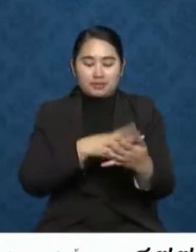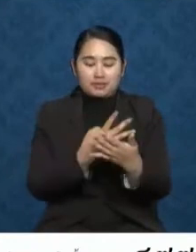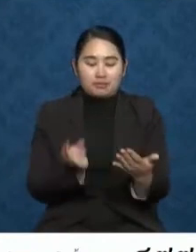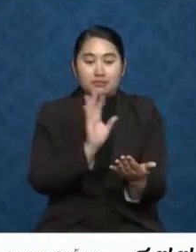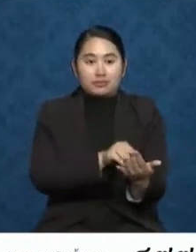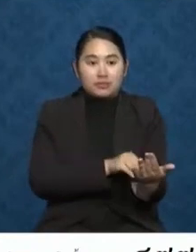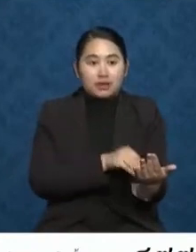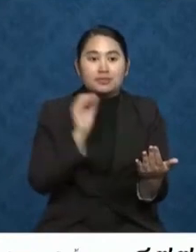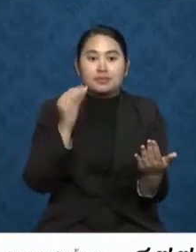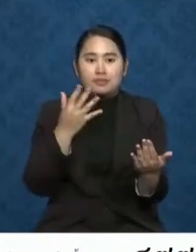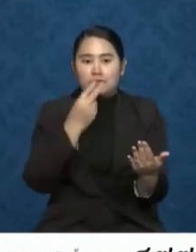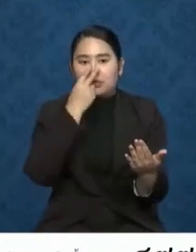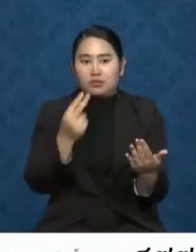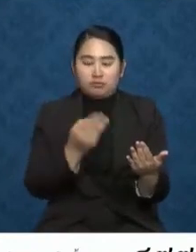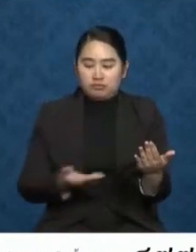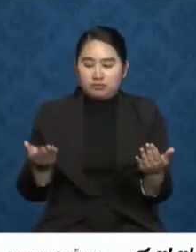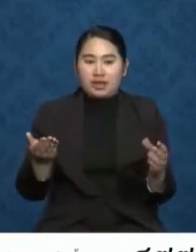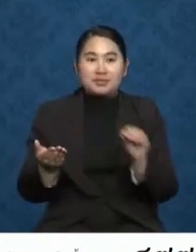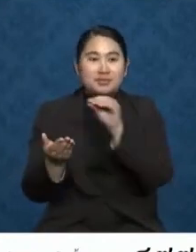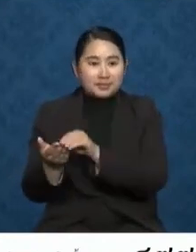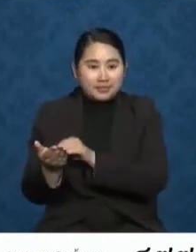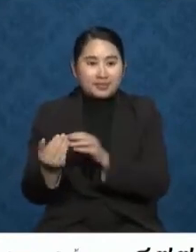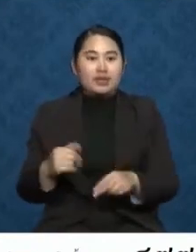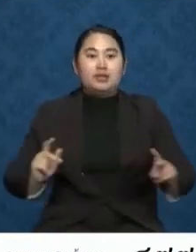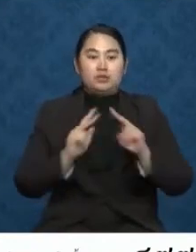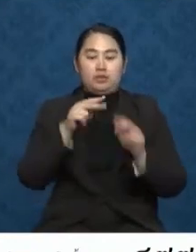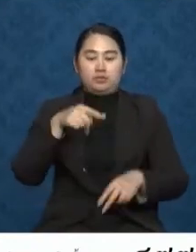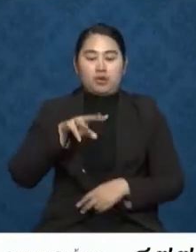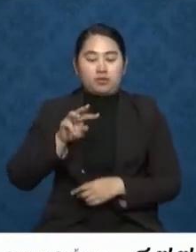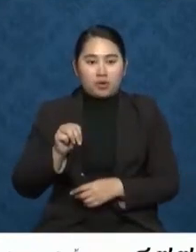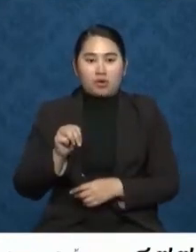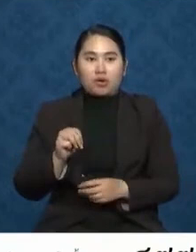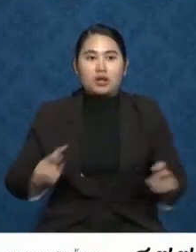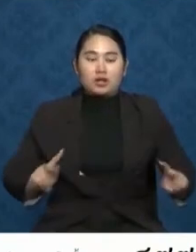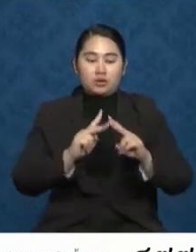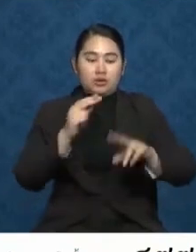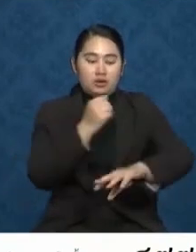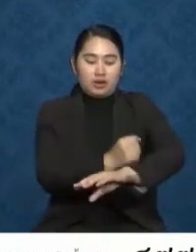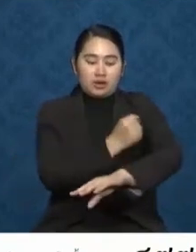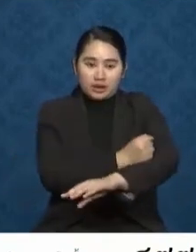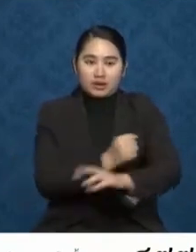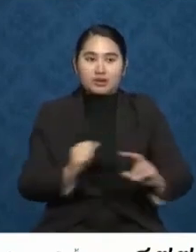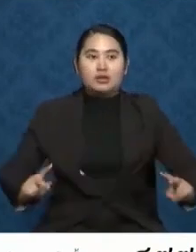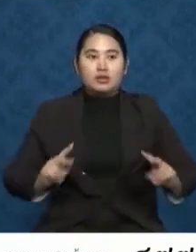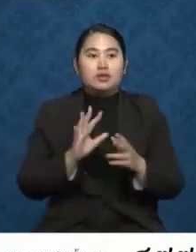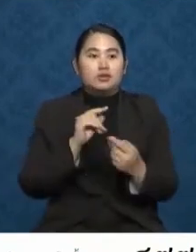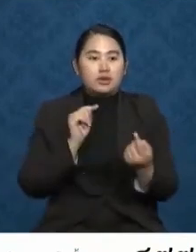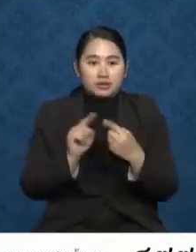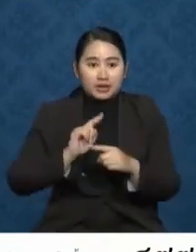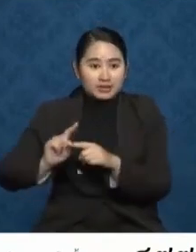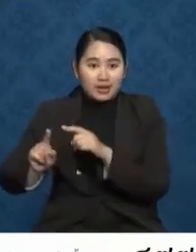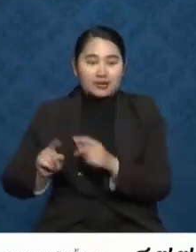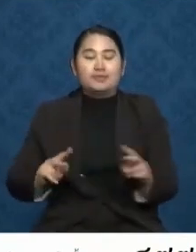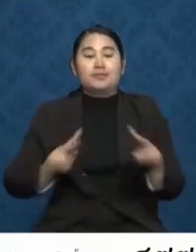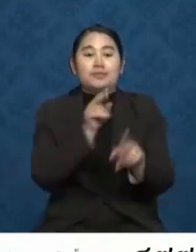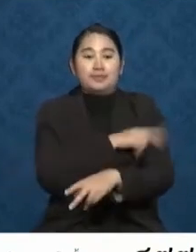างๆไปอยู่ในกระทรวงอื่นสอดเข้าไปภายใต้นั้นไม่ว่าจะเป็นกระทรวงพัฒนาสังคมและความมั่นคงของมนุษย์กระทรวงแรงงานกับสำนักงานตำรวจแห่งชาติกระทรวงสาธ